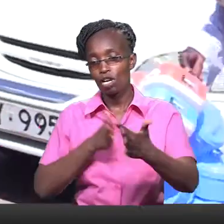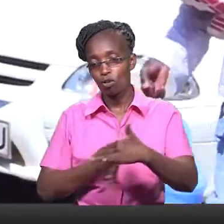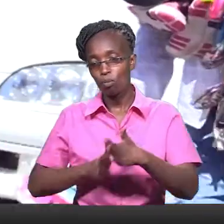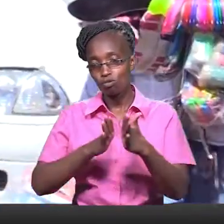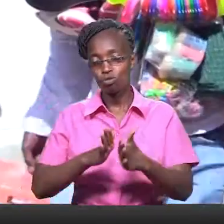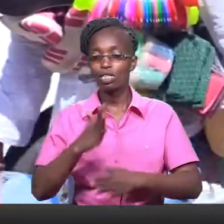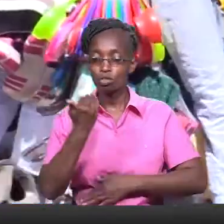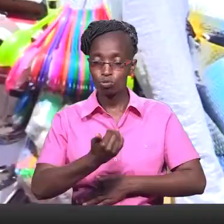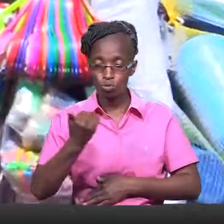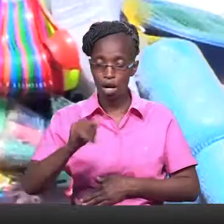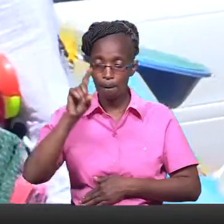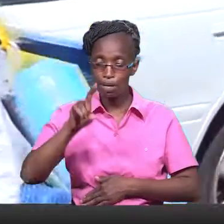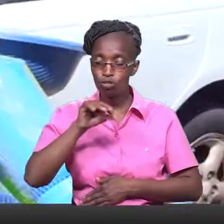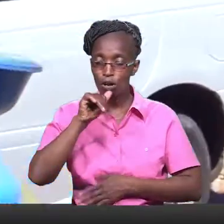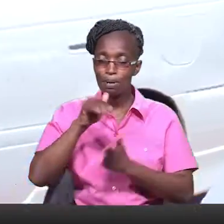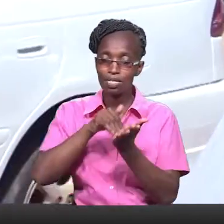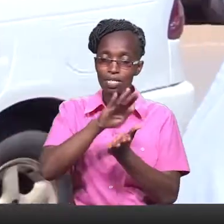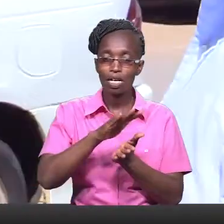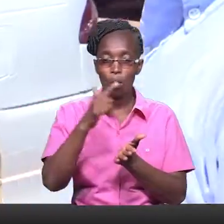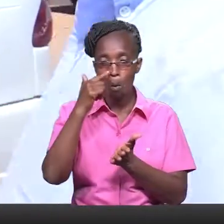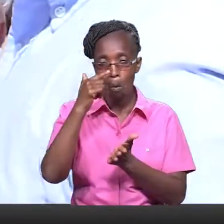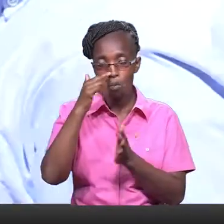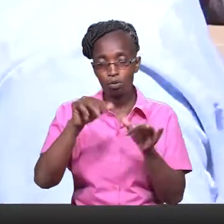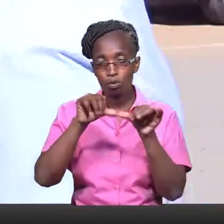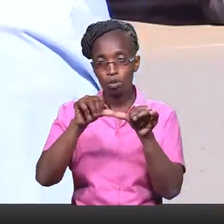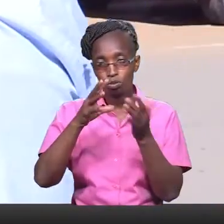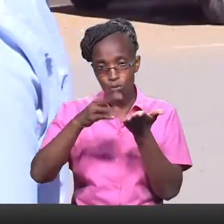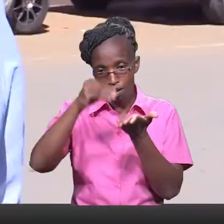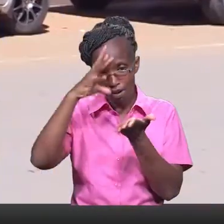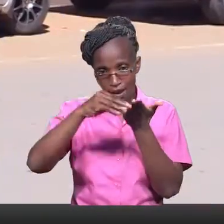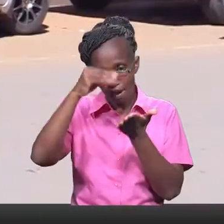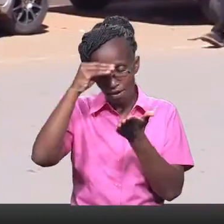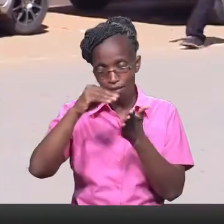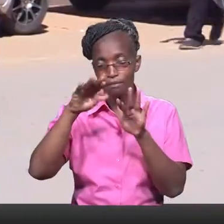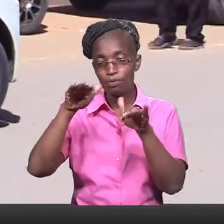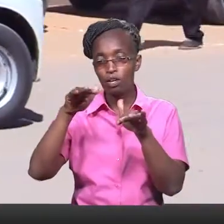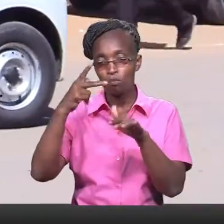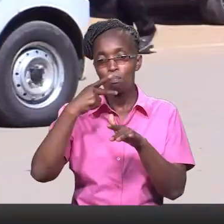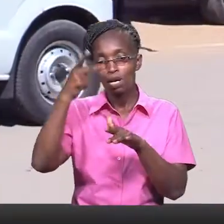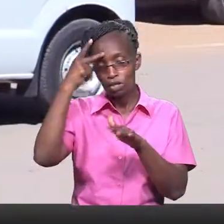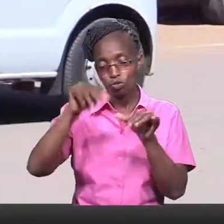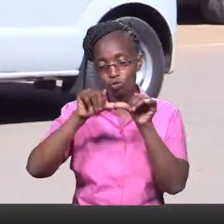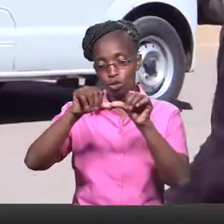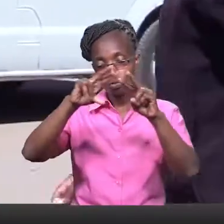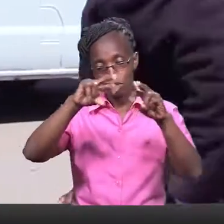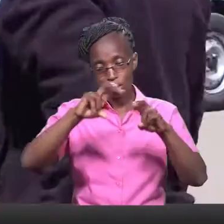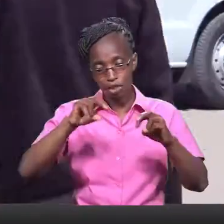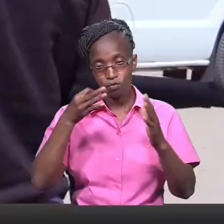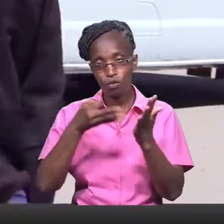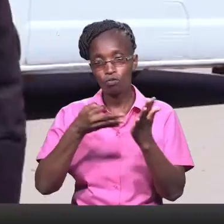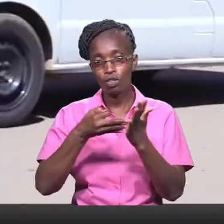nafasi watoto wafukuzwe kwa shule, waendelee kusoma na bidii. Mzazi atafuta ile